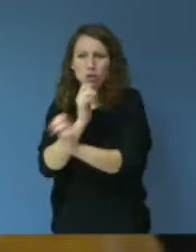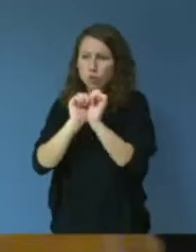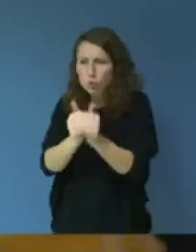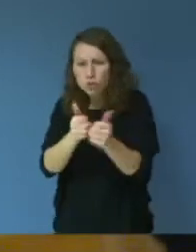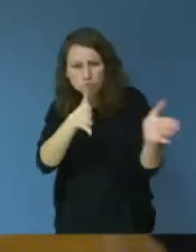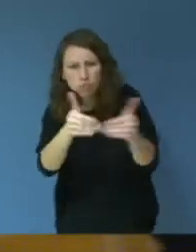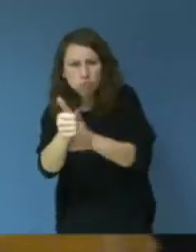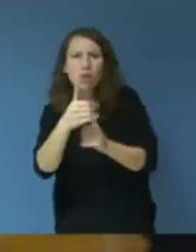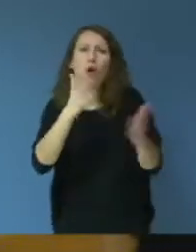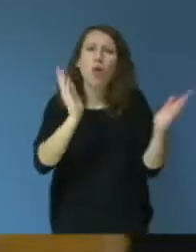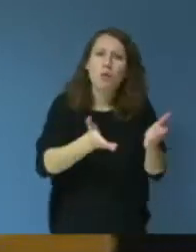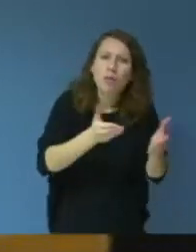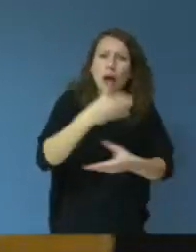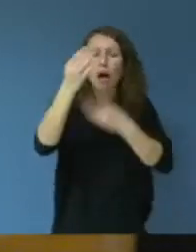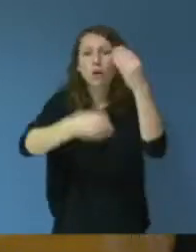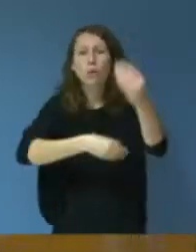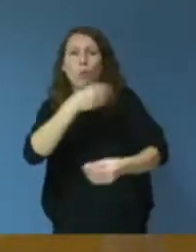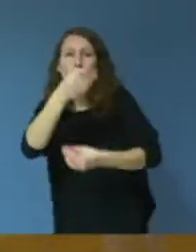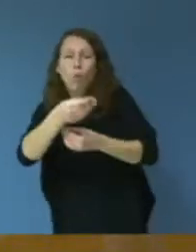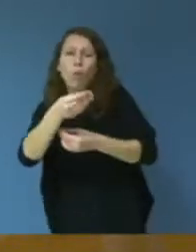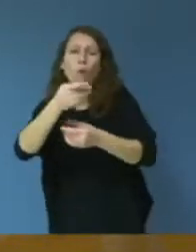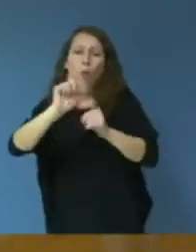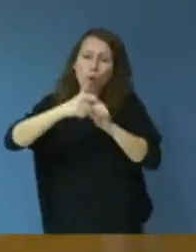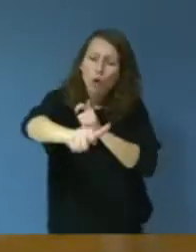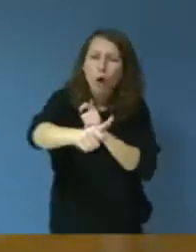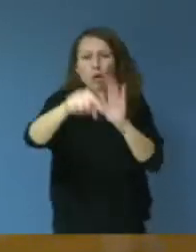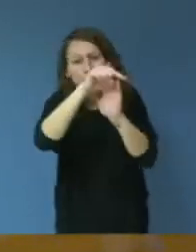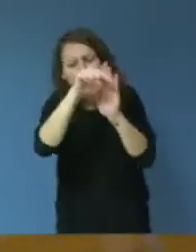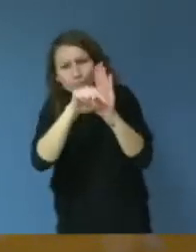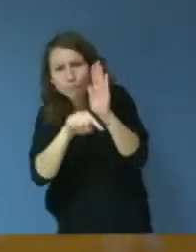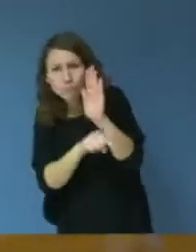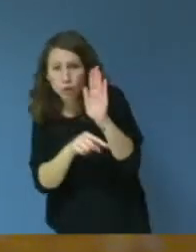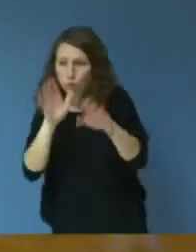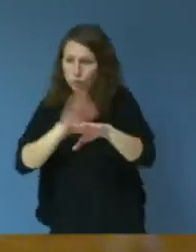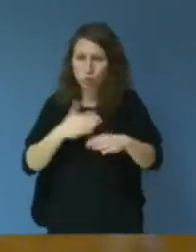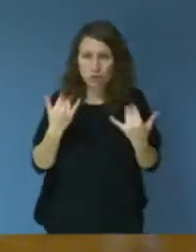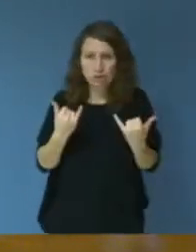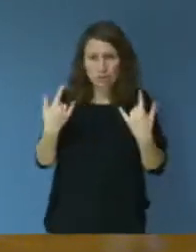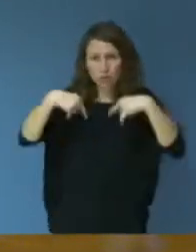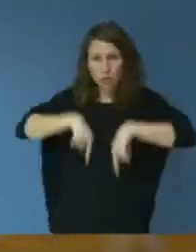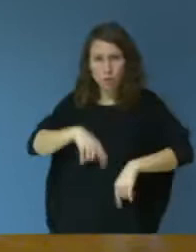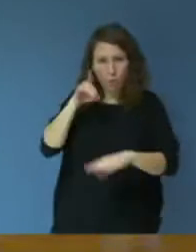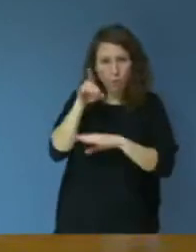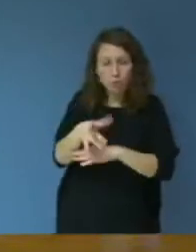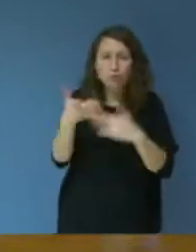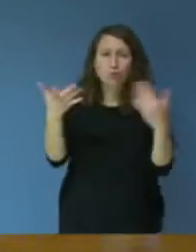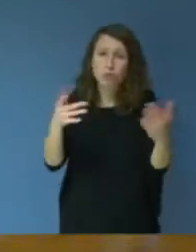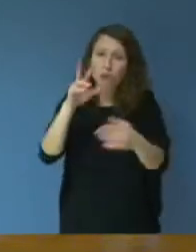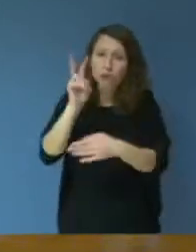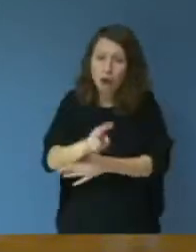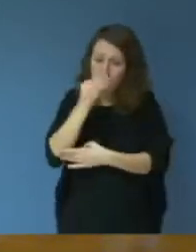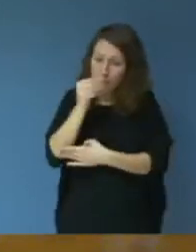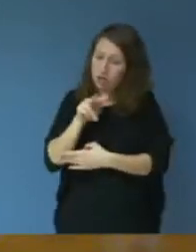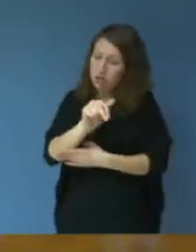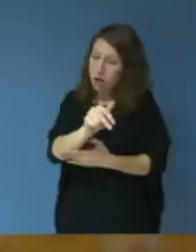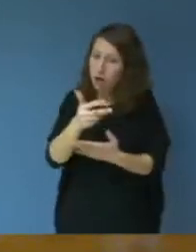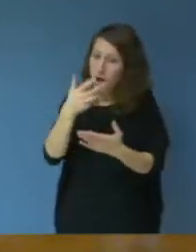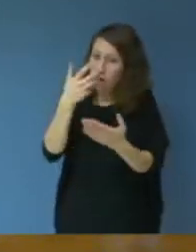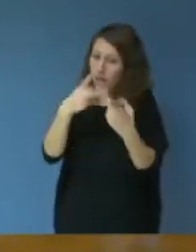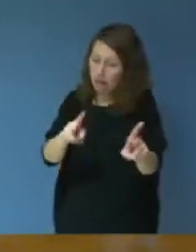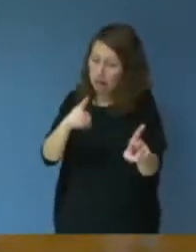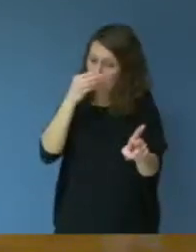œuvre de protocoles de traitement que le gouvernement a refusé de mettre en œuvre, vont avoir des conséquences importantes pour la ville. Et vous en avez souligné